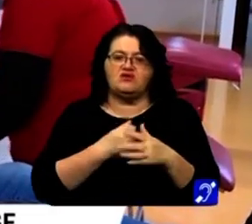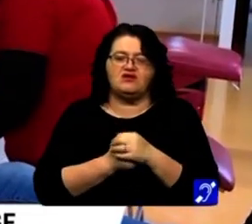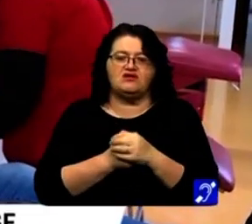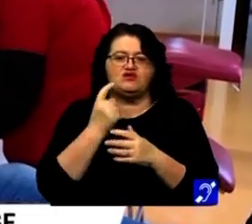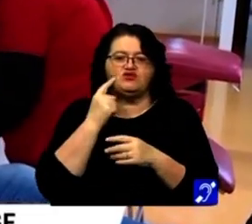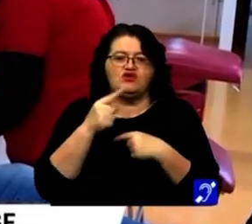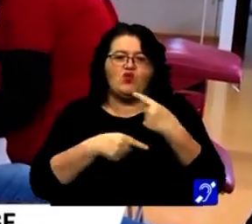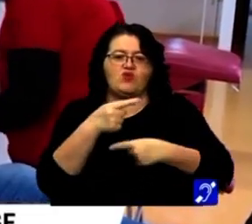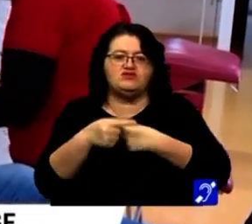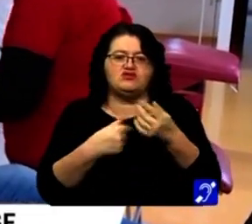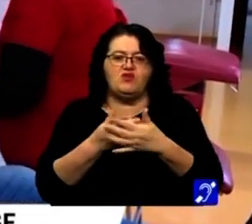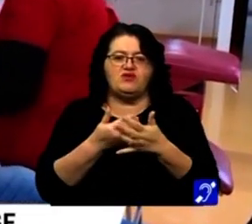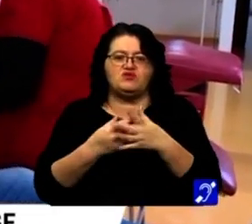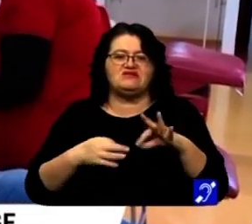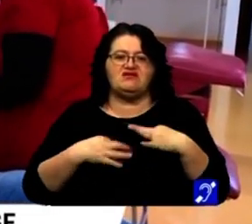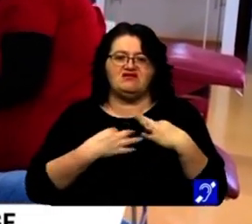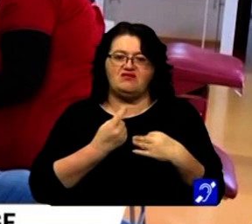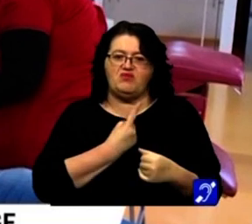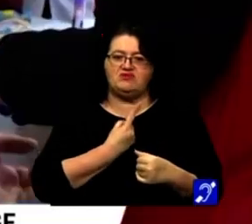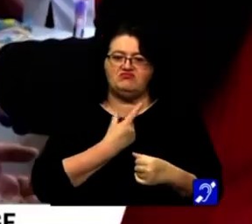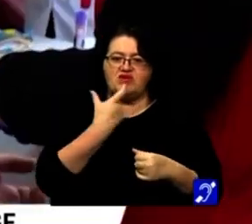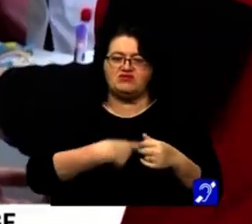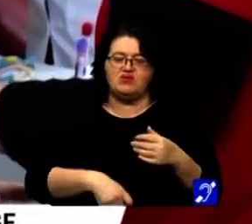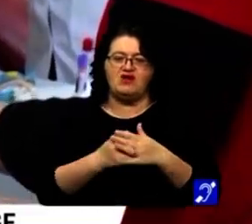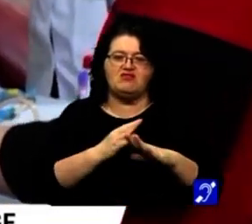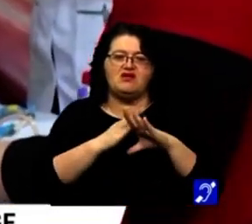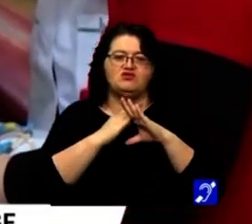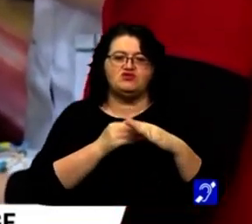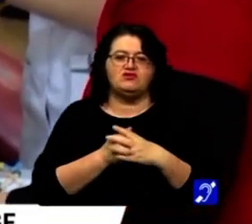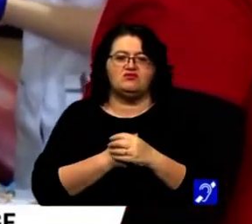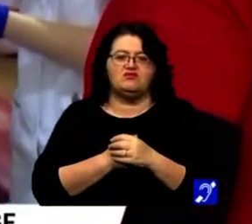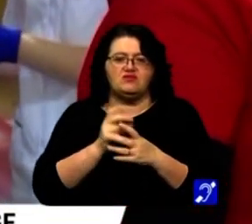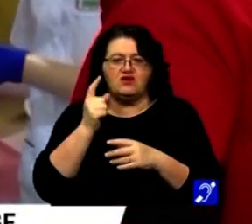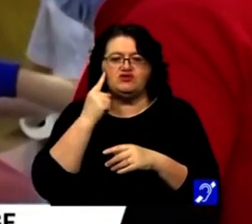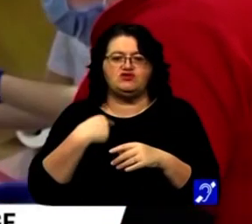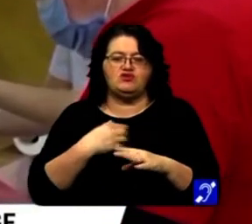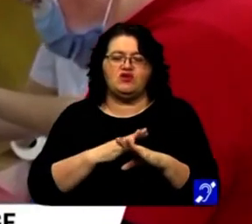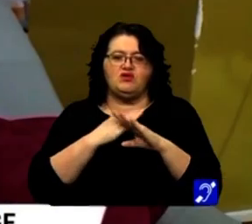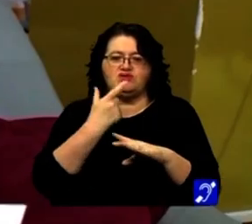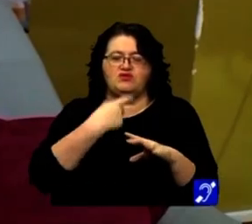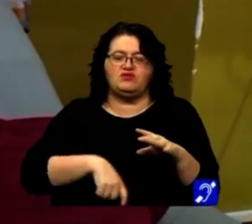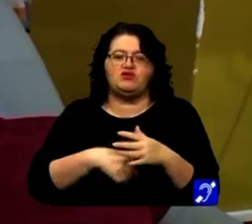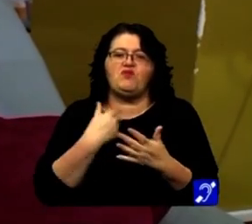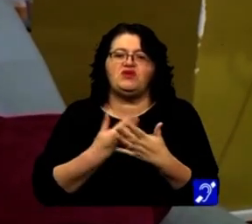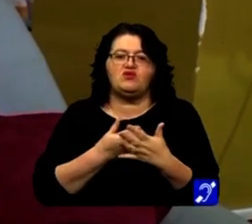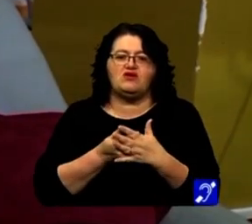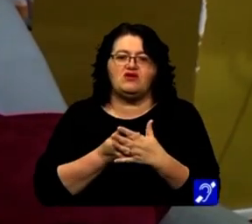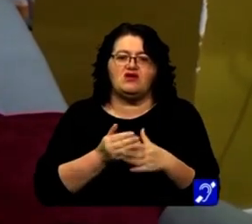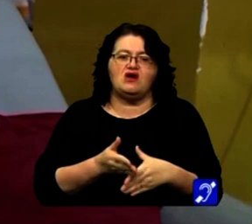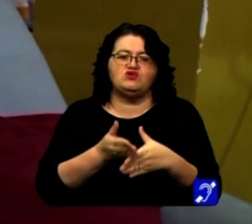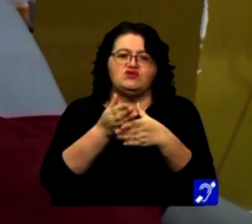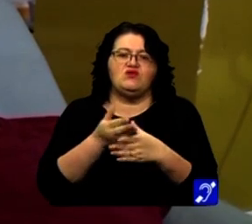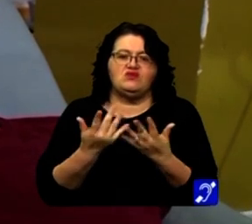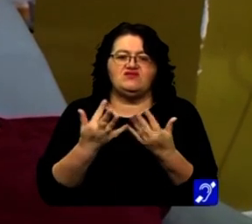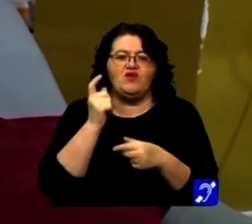ce efect are acest gest asupra sănătății tare? Cât de mult te ajută? Da, mă ajută și pe mine. Pentru că ajutăm